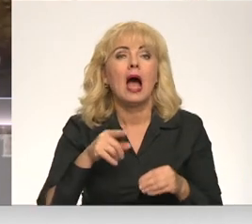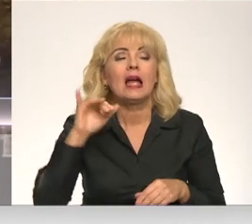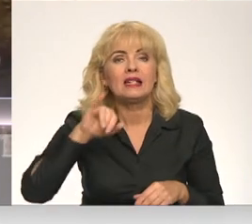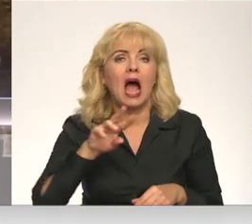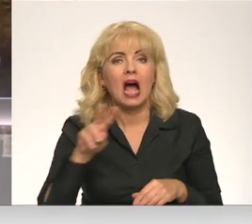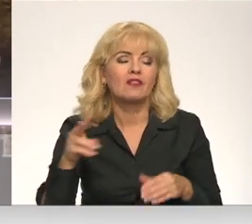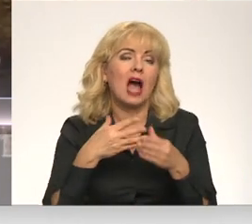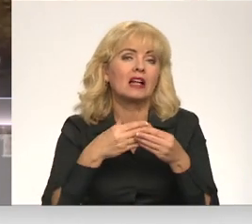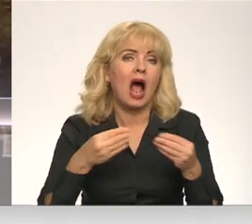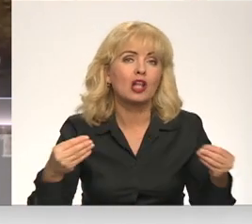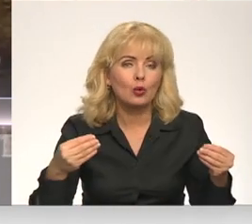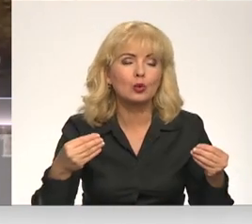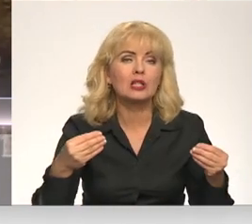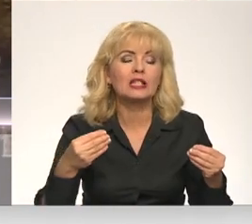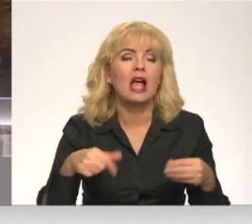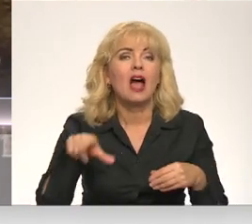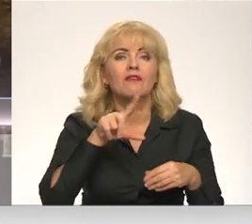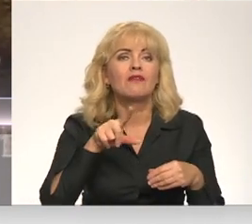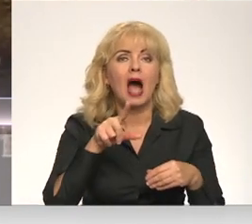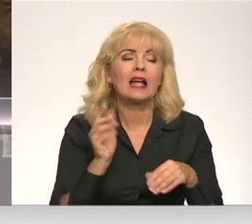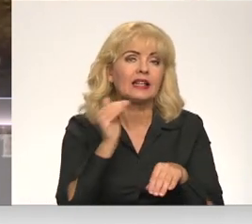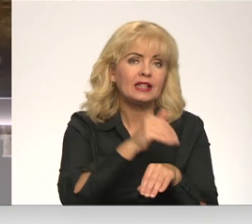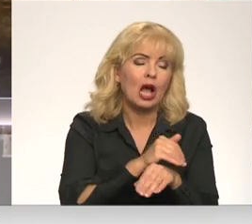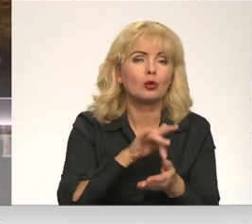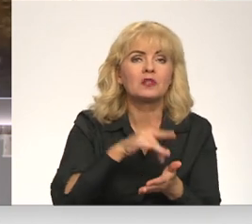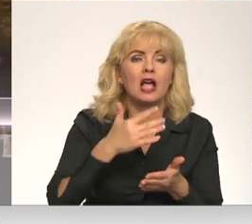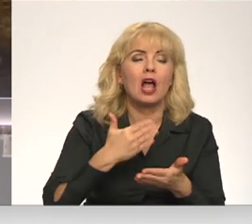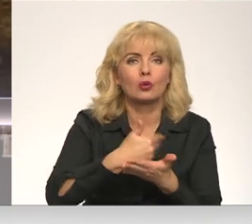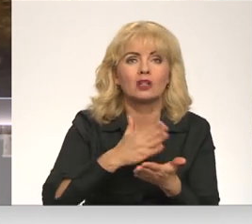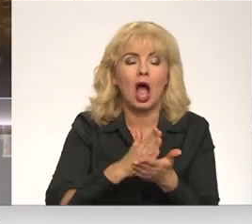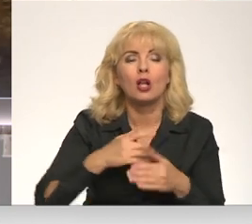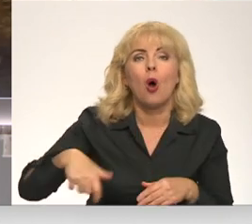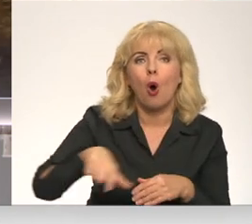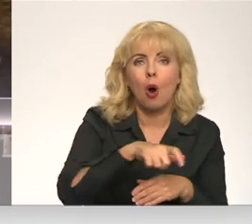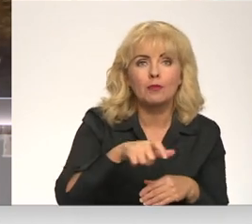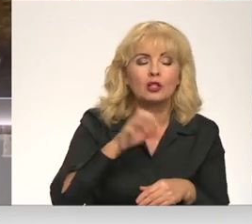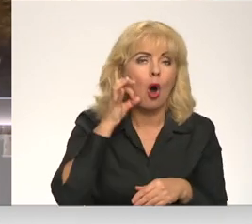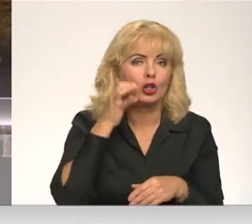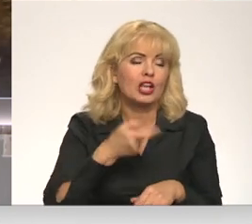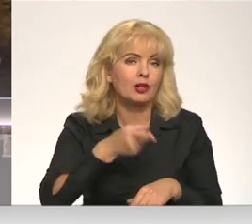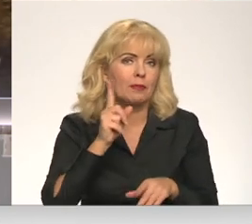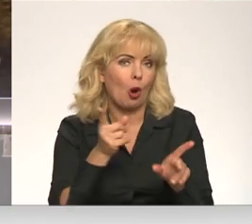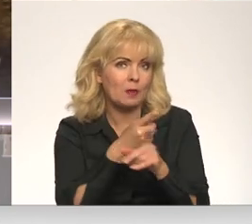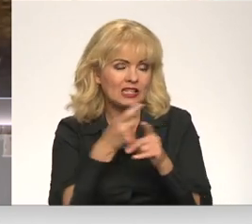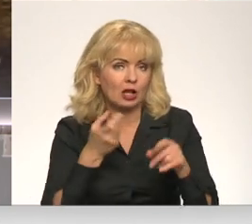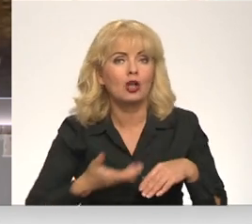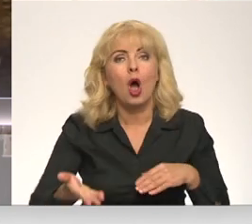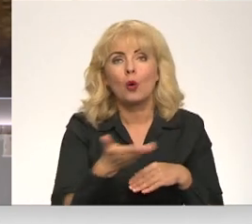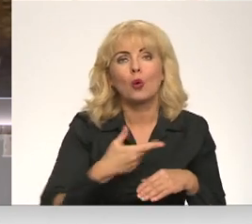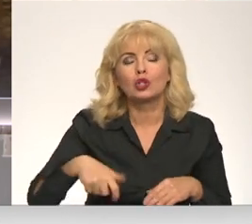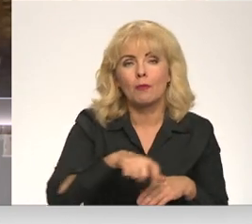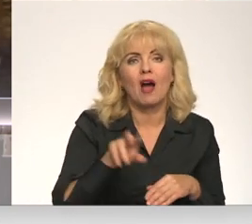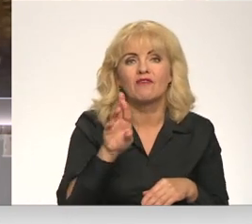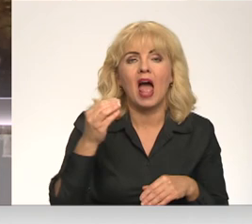Janvāra atkustnis visvairāk skāris Latvijas rietumu un centrālās daļas upes. Vakar oranžo brīdinājumu izsludināja Kurzemes upēs,